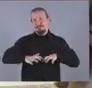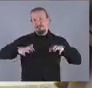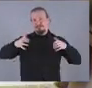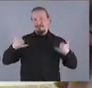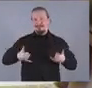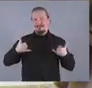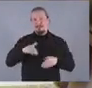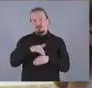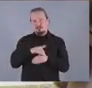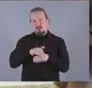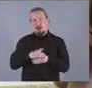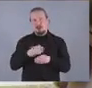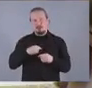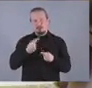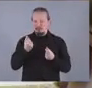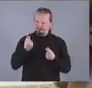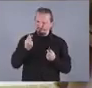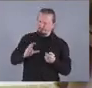mobilisé des moyens.